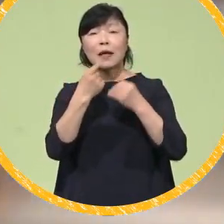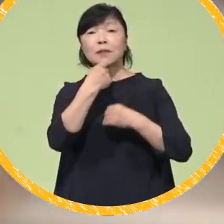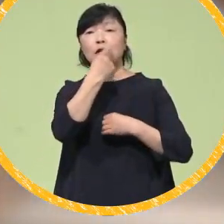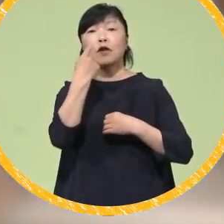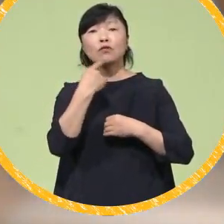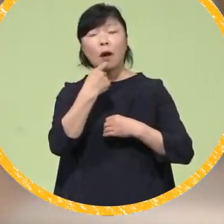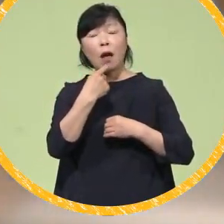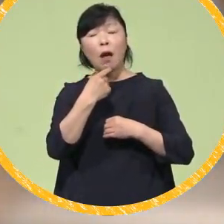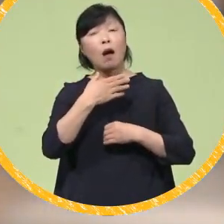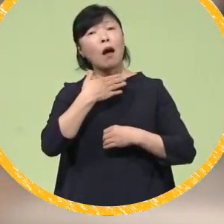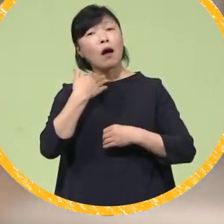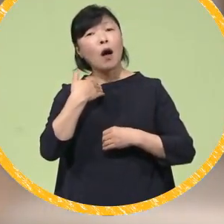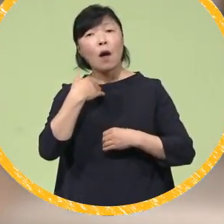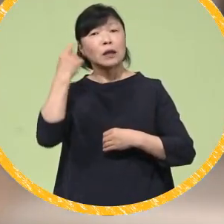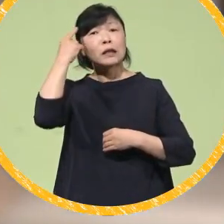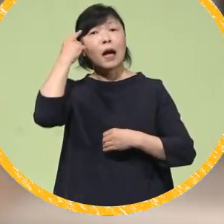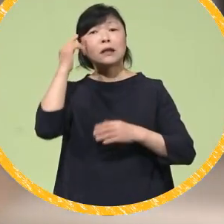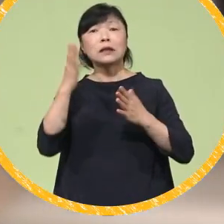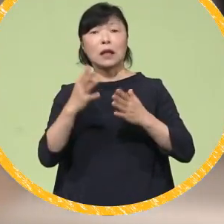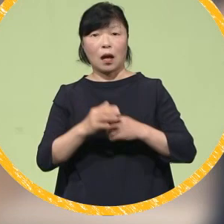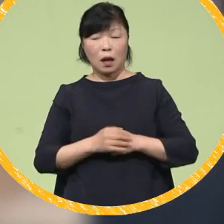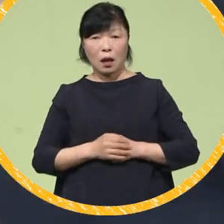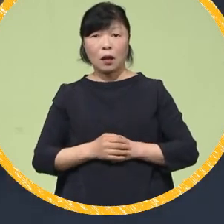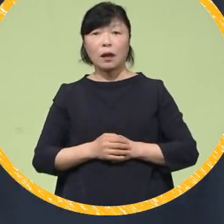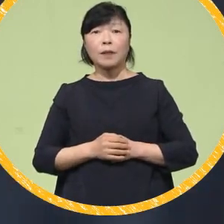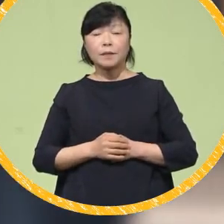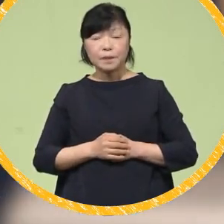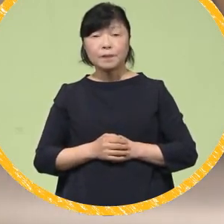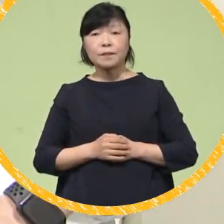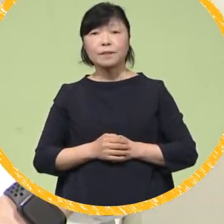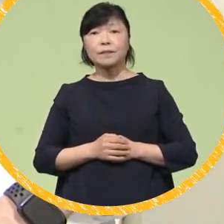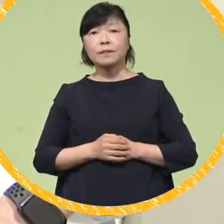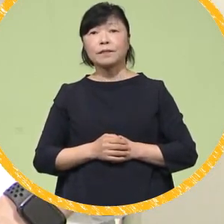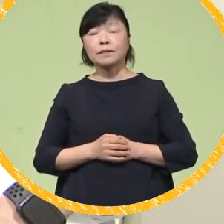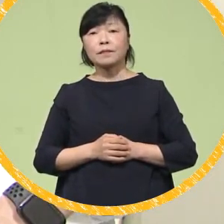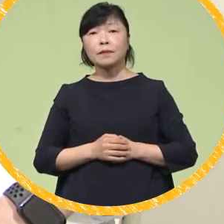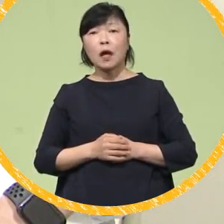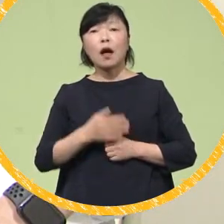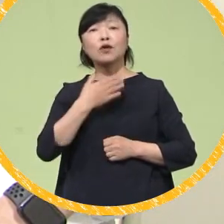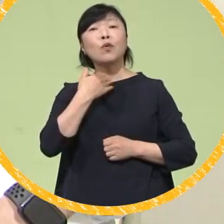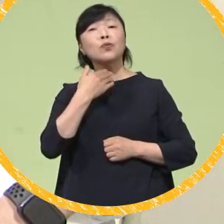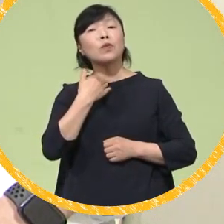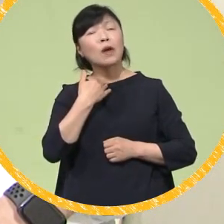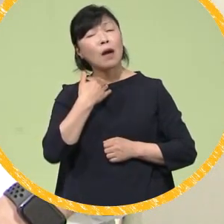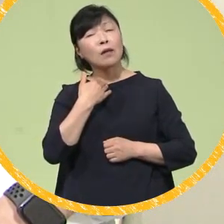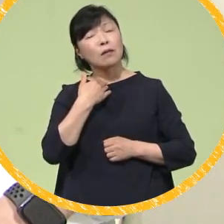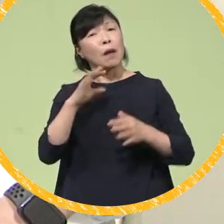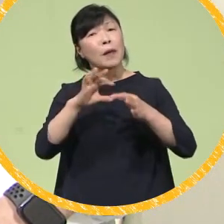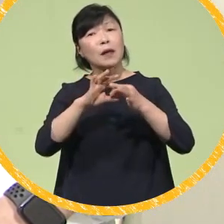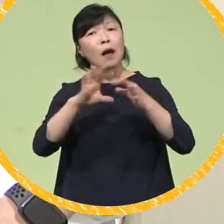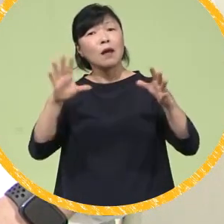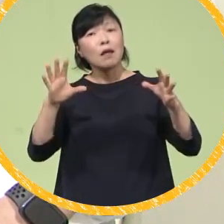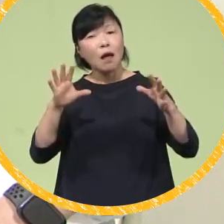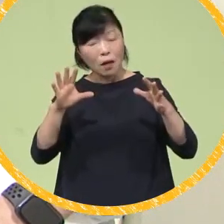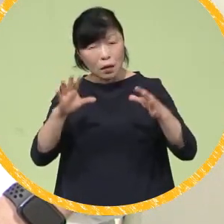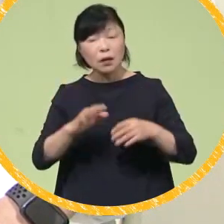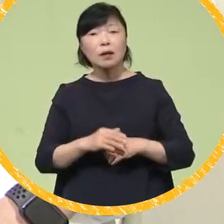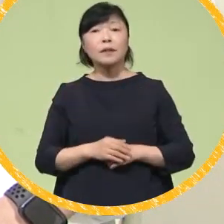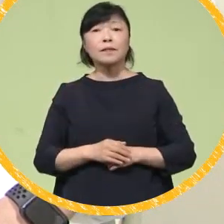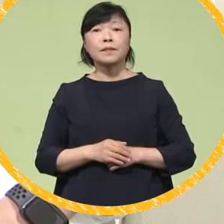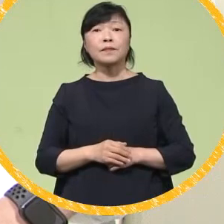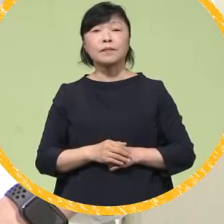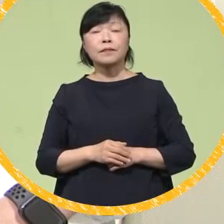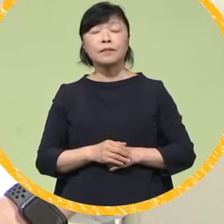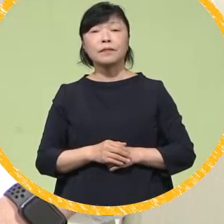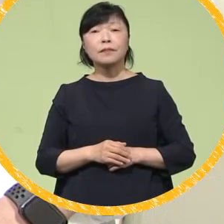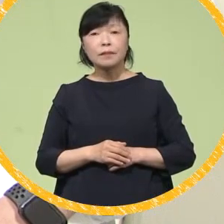意外と乾いてないように感じちゃう時も僕もあるんですけど、 意外とその喉の渇きっていうのはあまり当てにならないと言われているので、